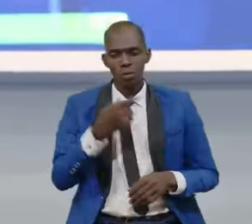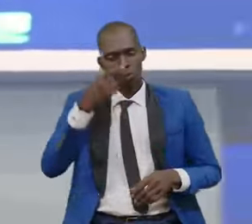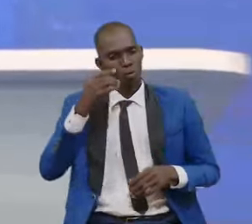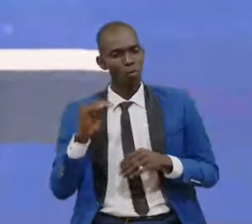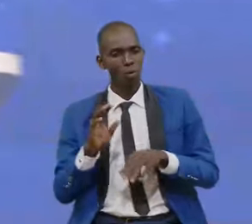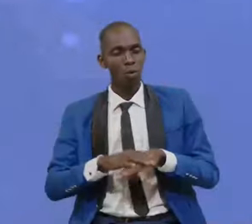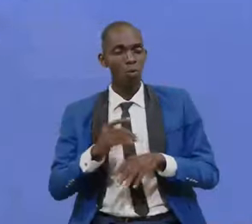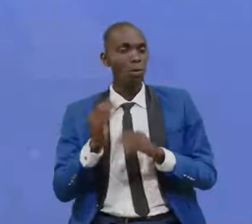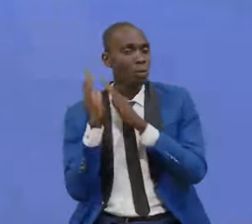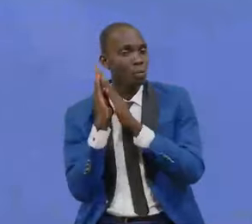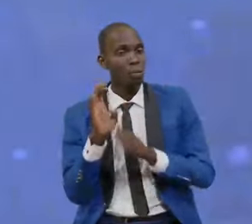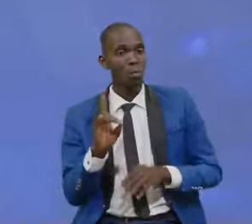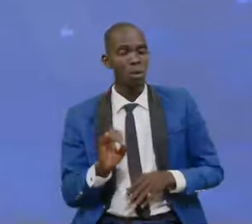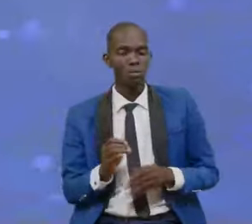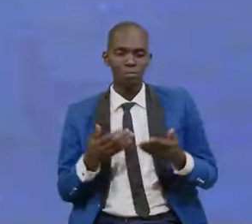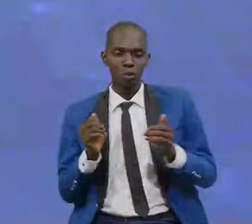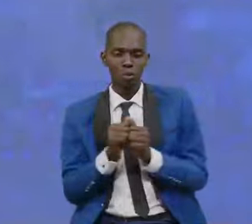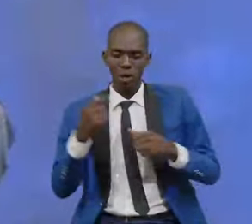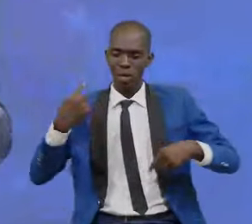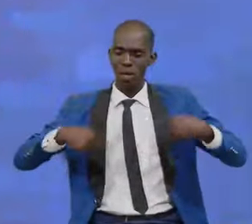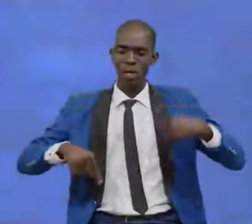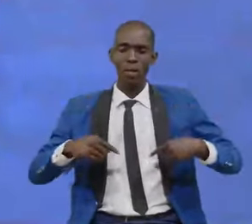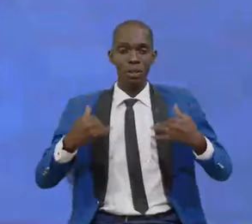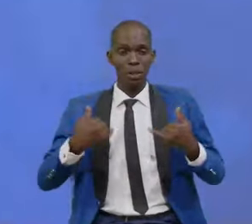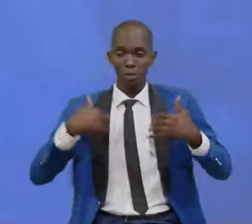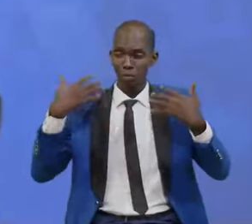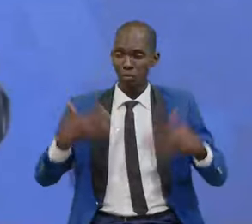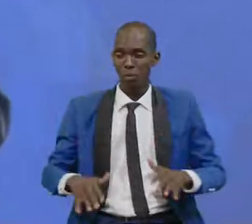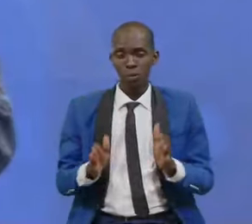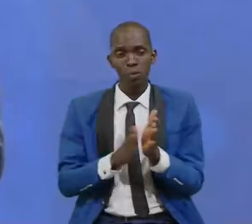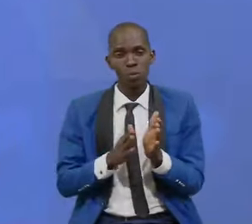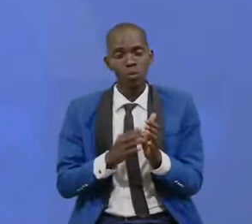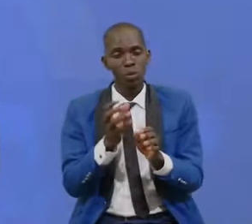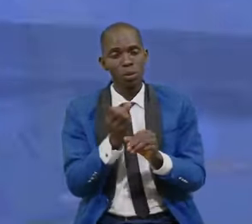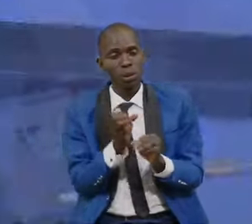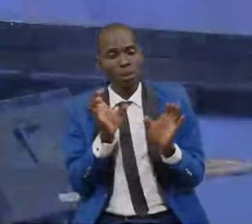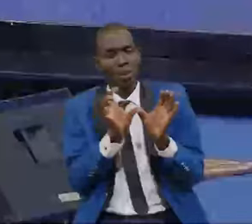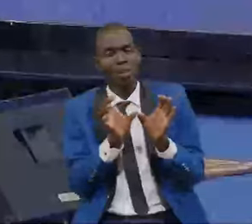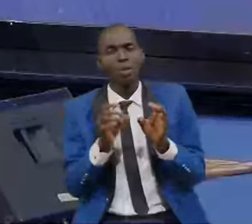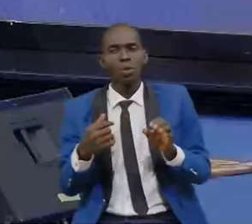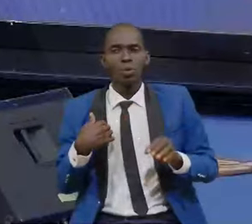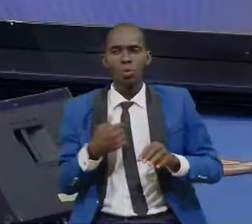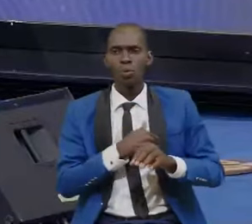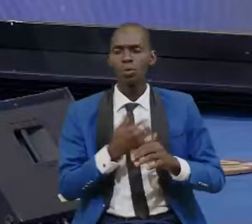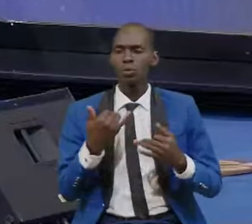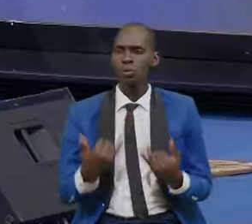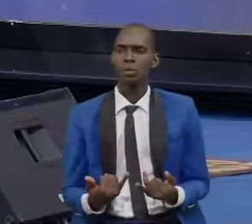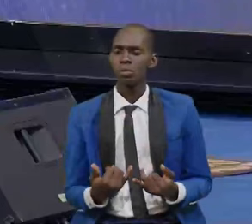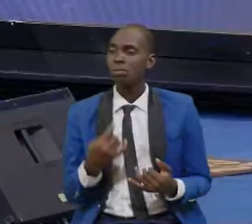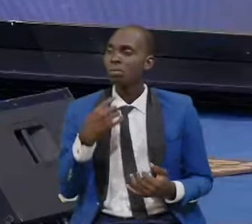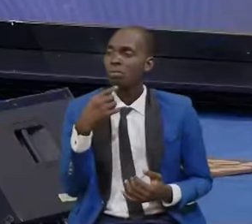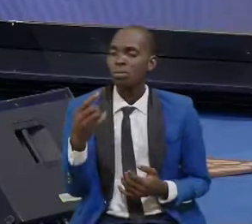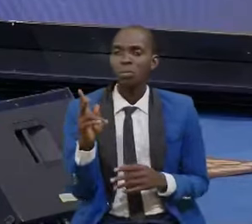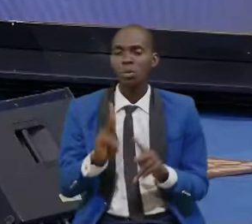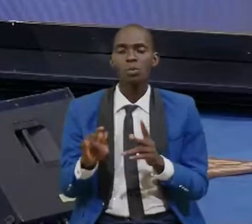vie. Et nous quittons l'école. Et nos diplômes, ce n'est pas qu'on n'a pas l'autorité. Quel que soit le